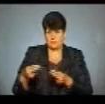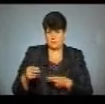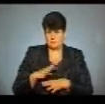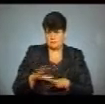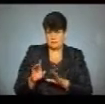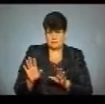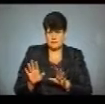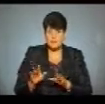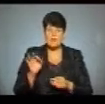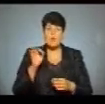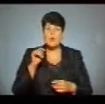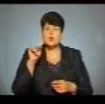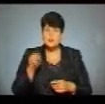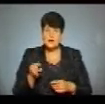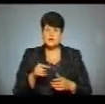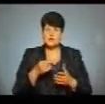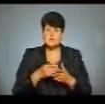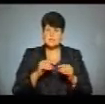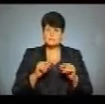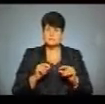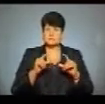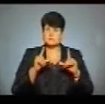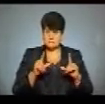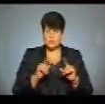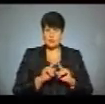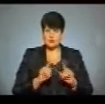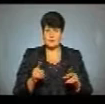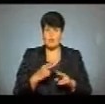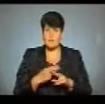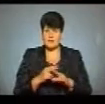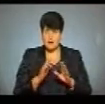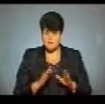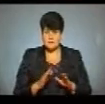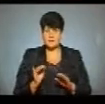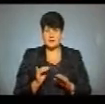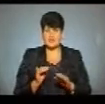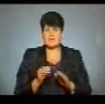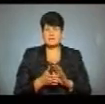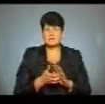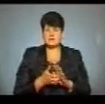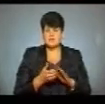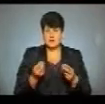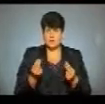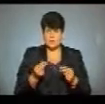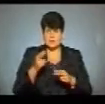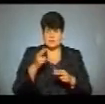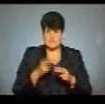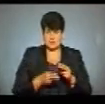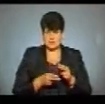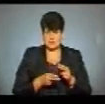підписували, про те, що ціни подорожчали, особливо на метал, і їм не вистачає коштів для